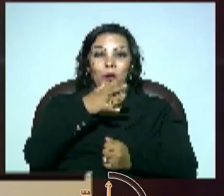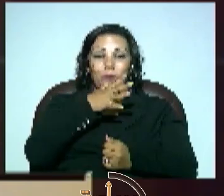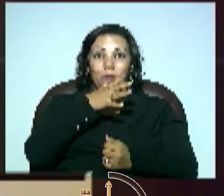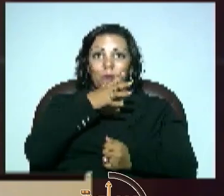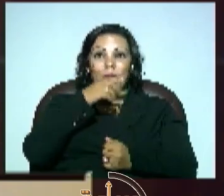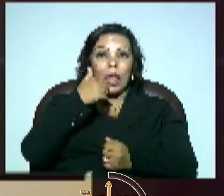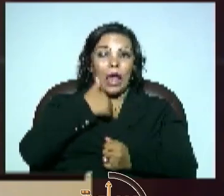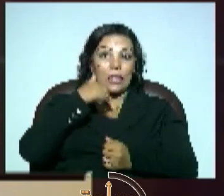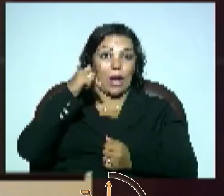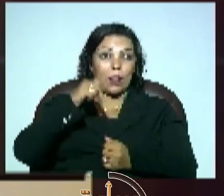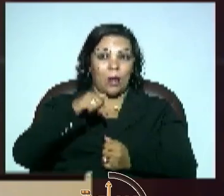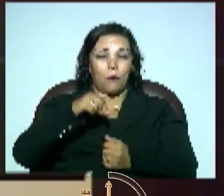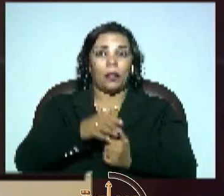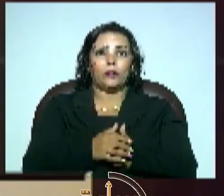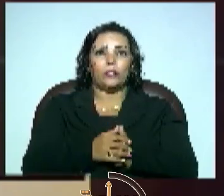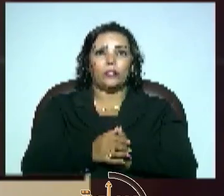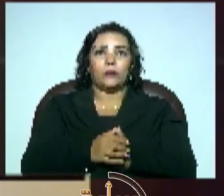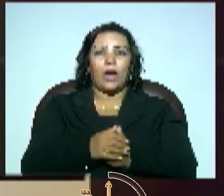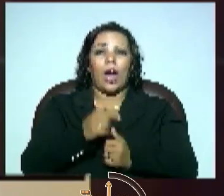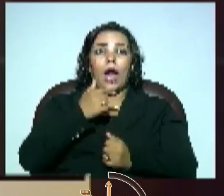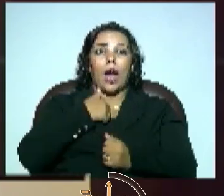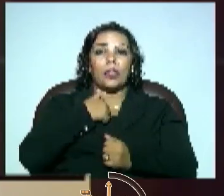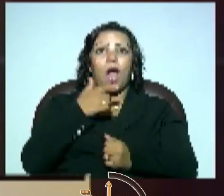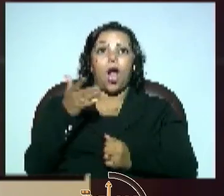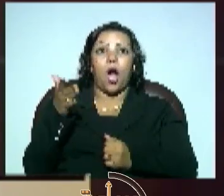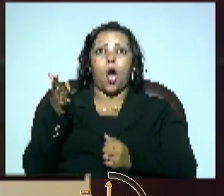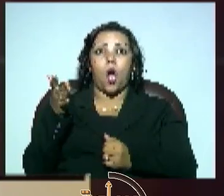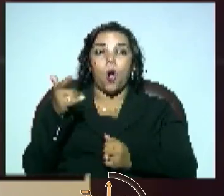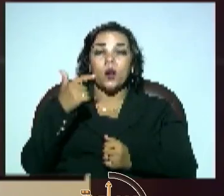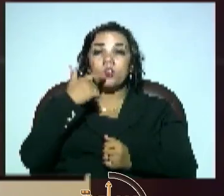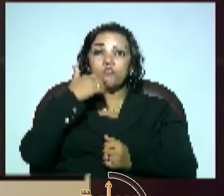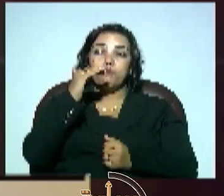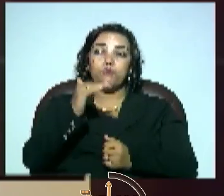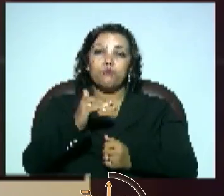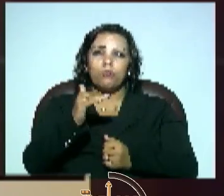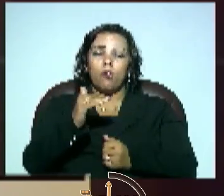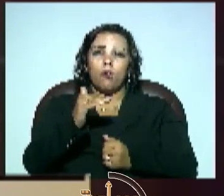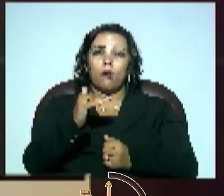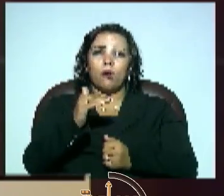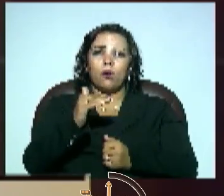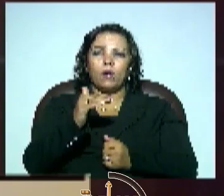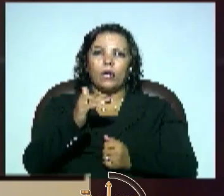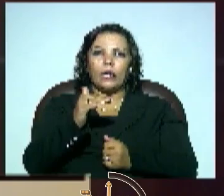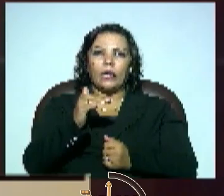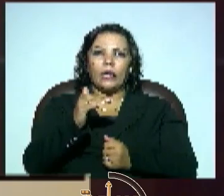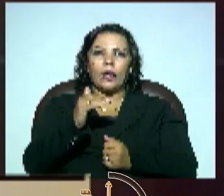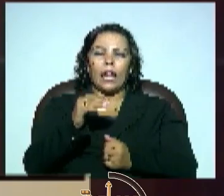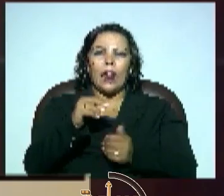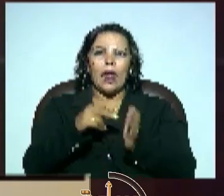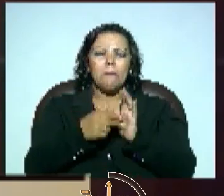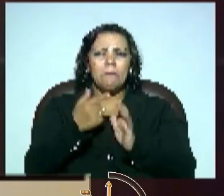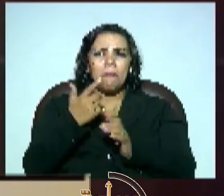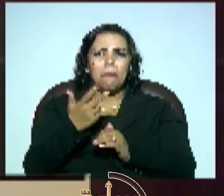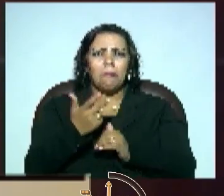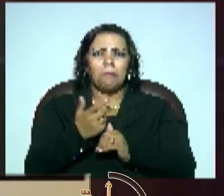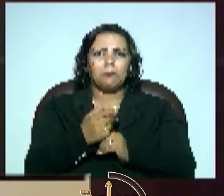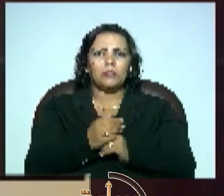انا دلوقتي انا اخويا الصغير مات بسبب حسن، تمام؟